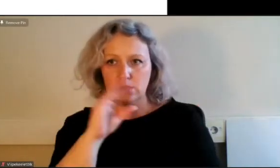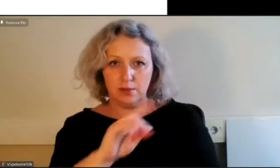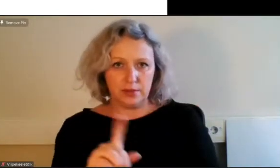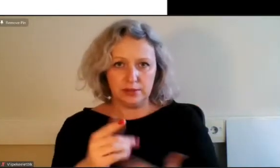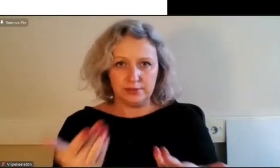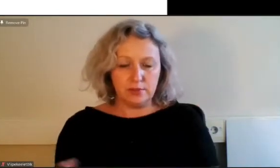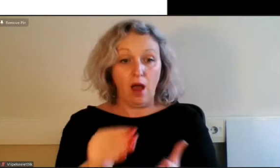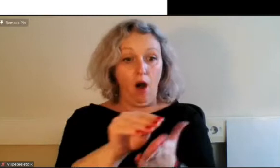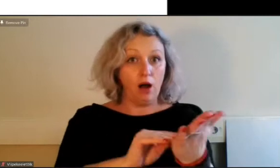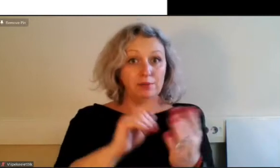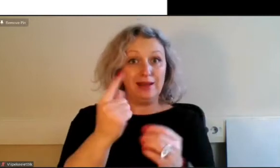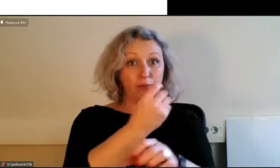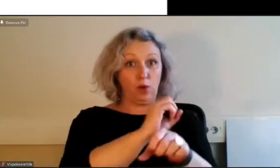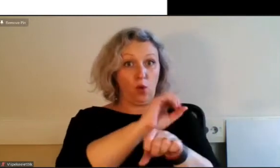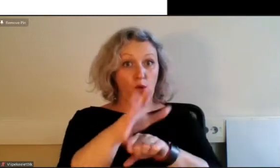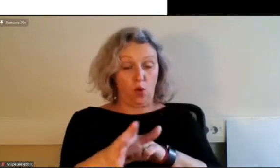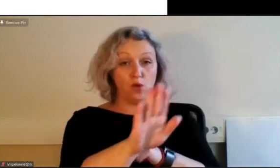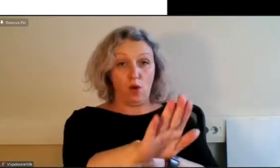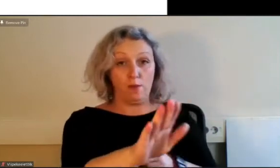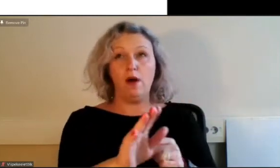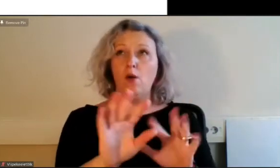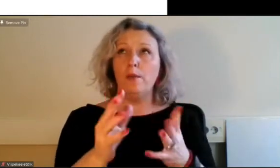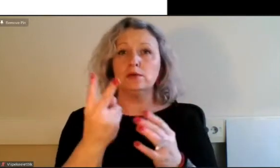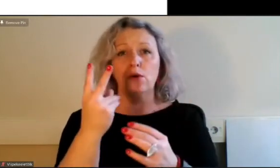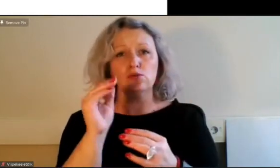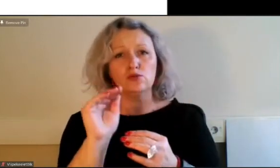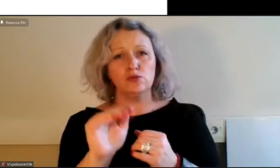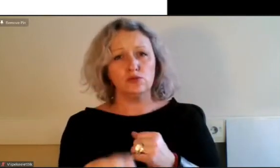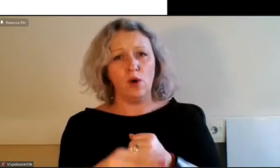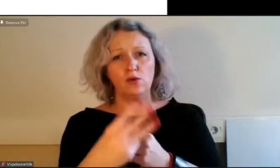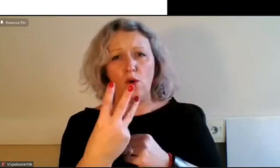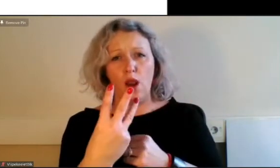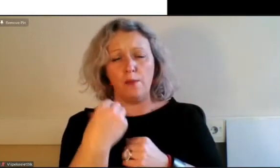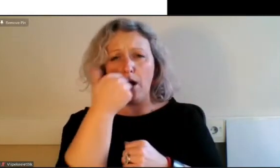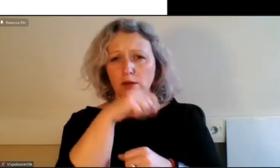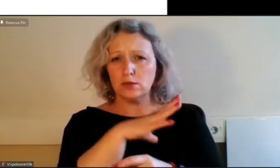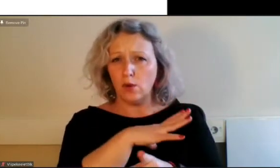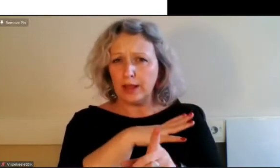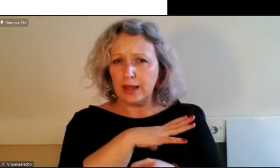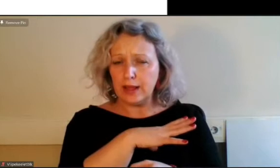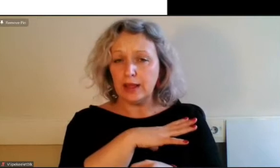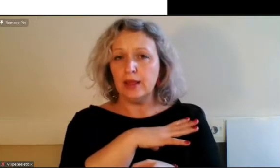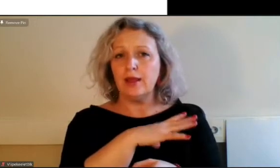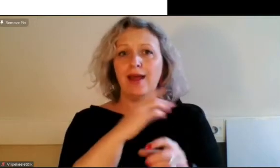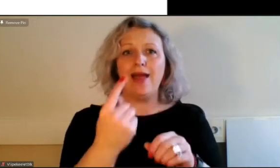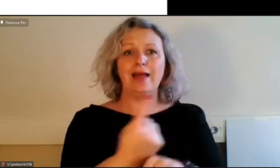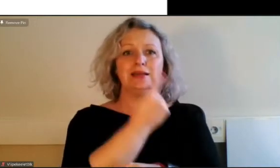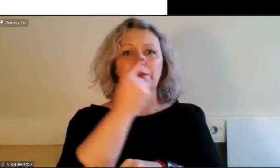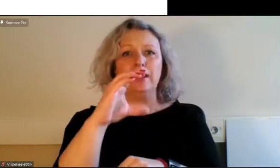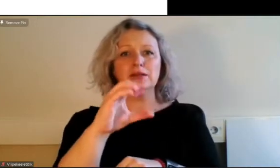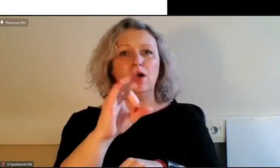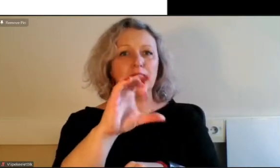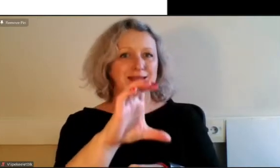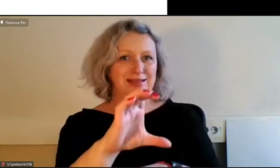või süveneda pärast seda, kui see haigus on ägedalt läbi põetud. ja mis saab nendest haigetest 5 või 10 aasta